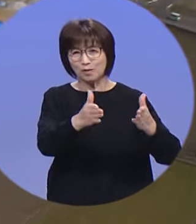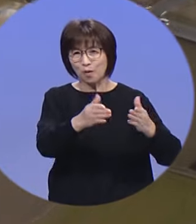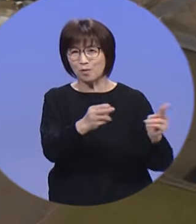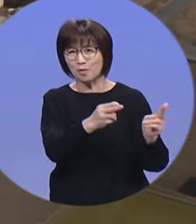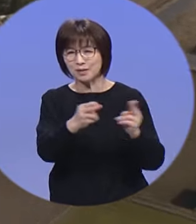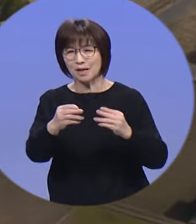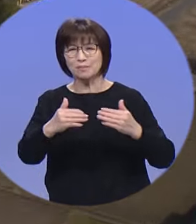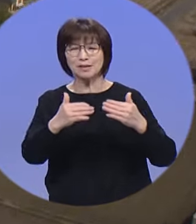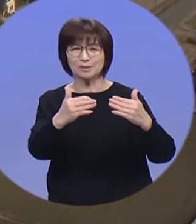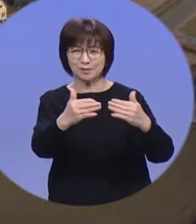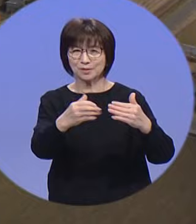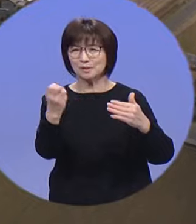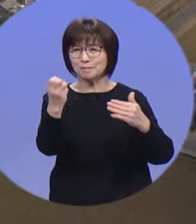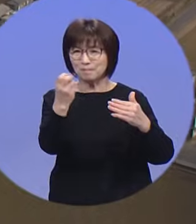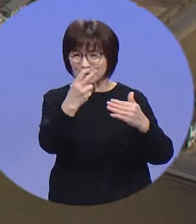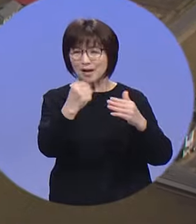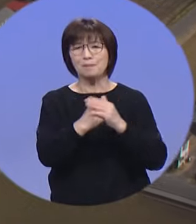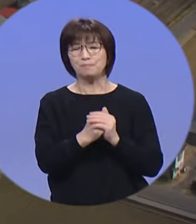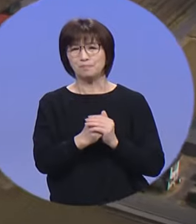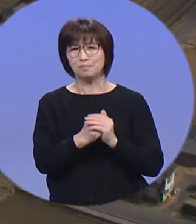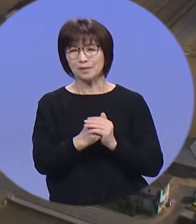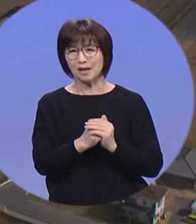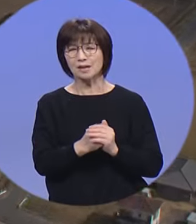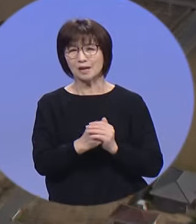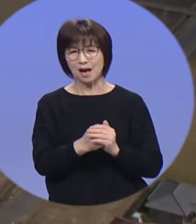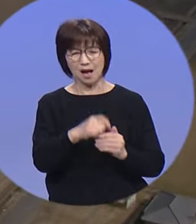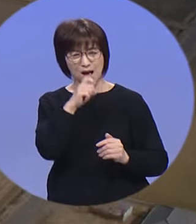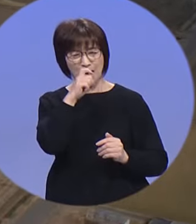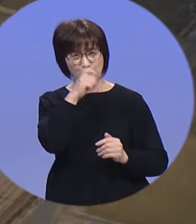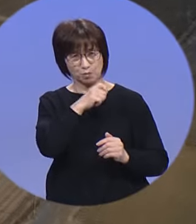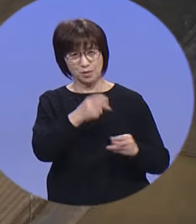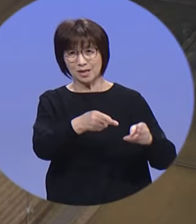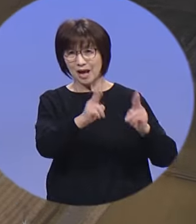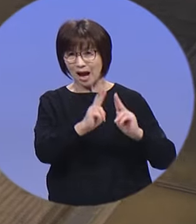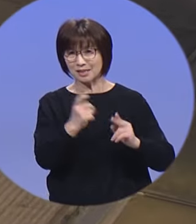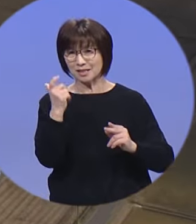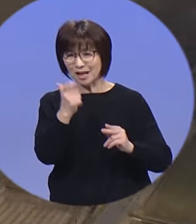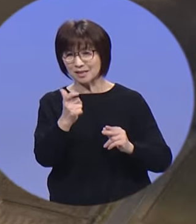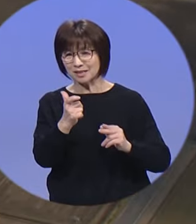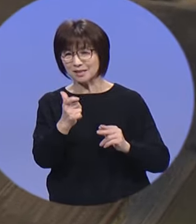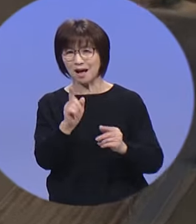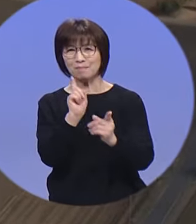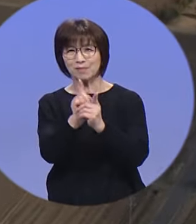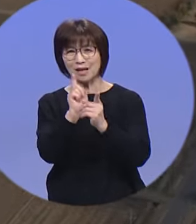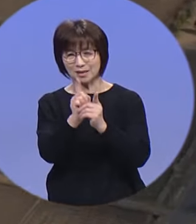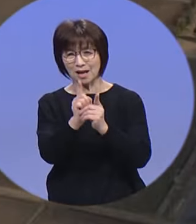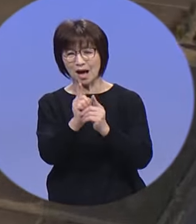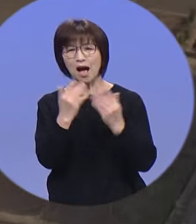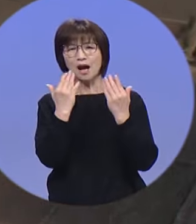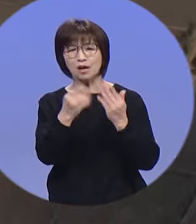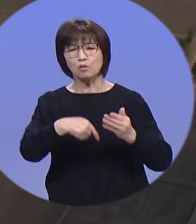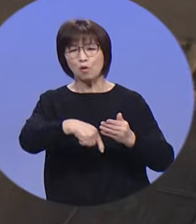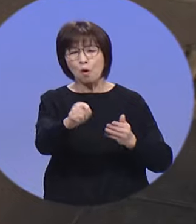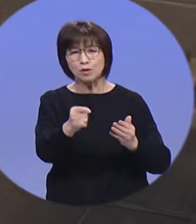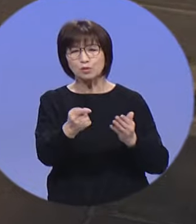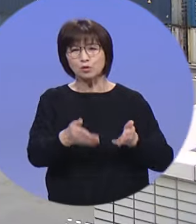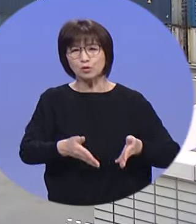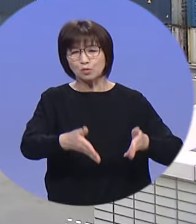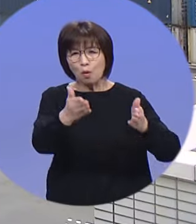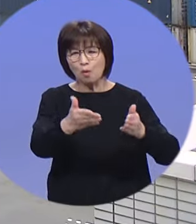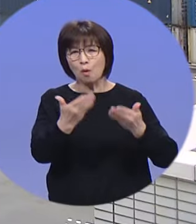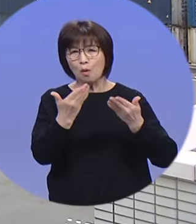整備を推進するとともに、橋梁の老朽化、耐震化対策や通学路の安全対策を強化します